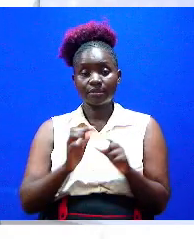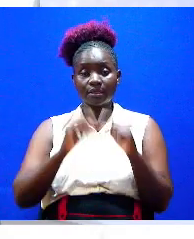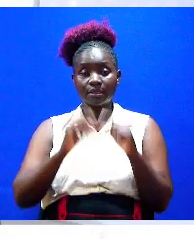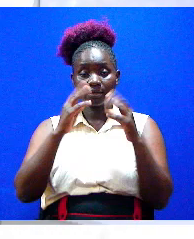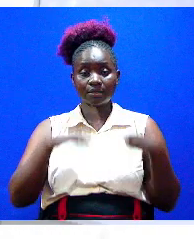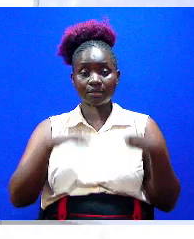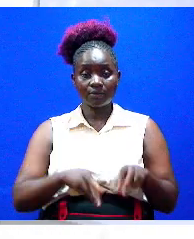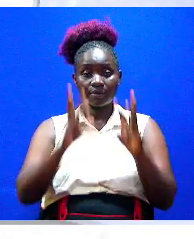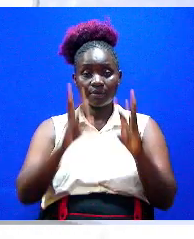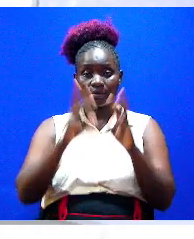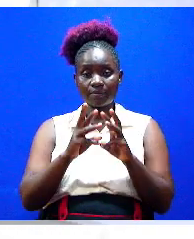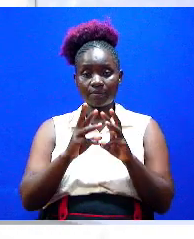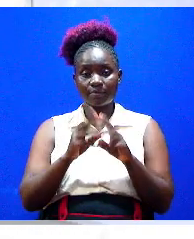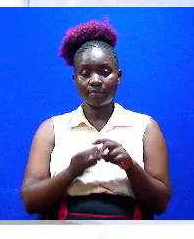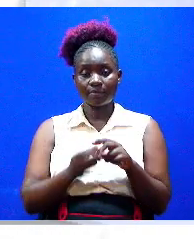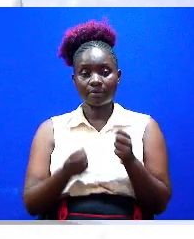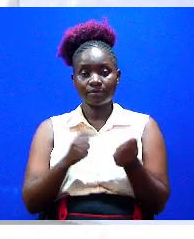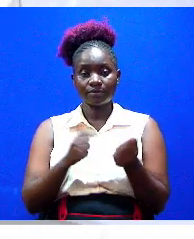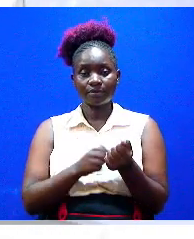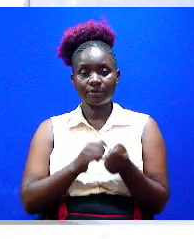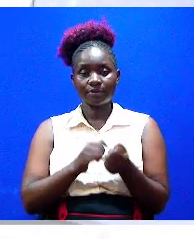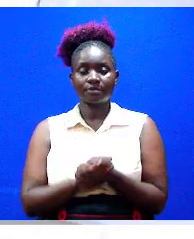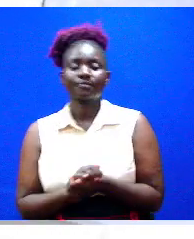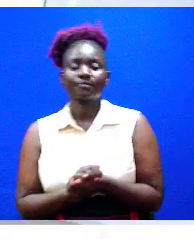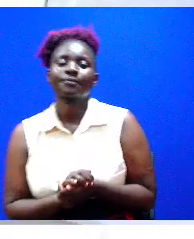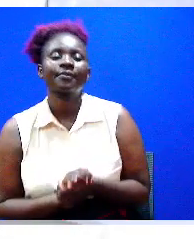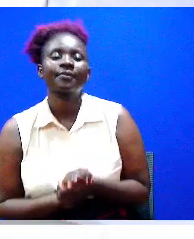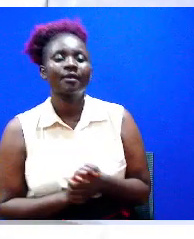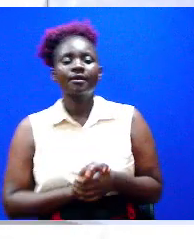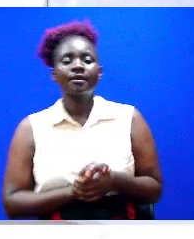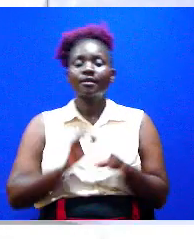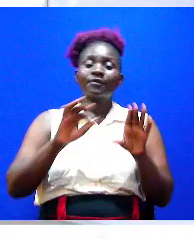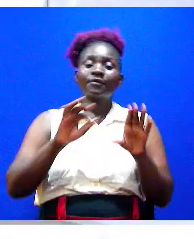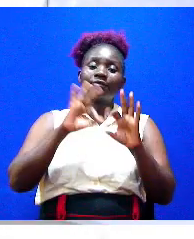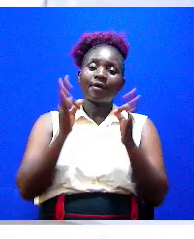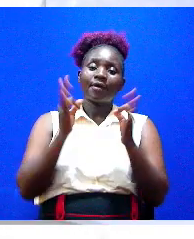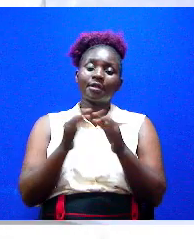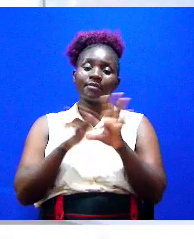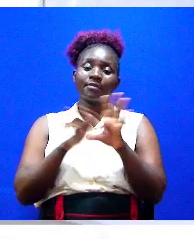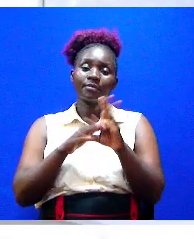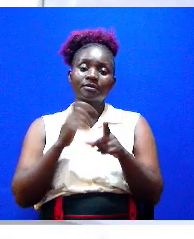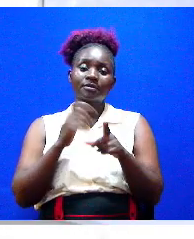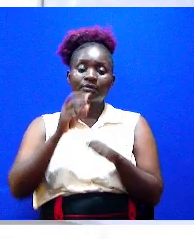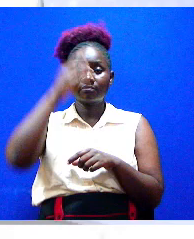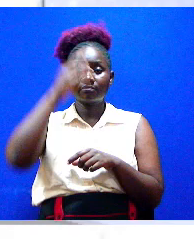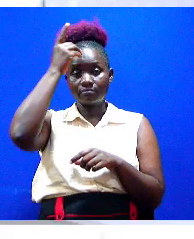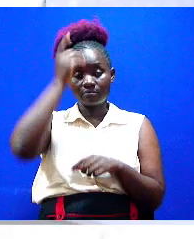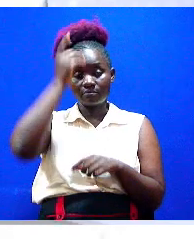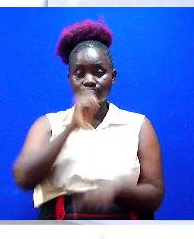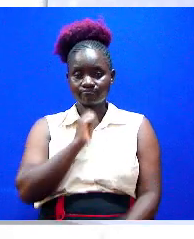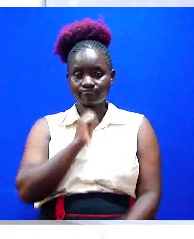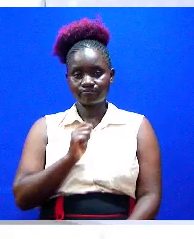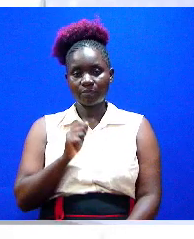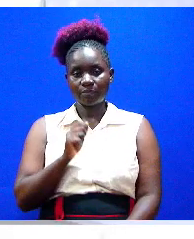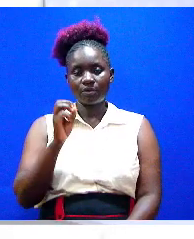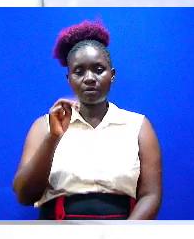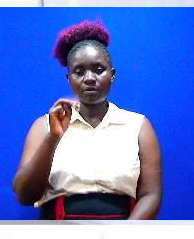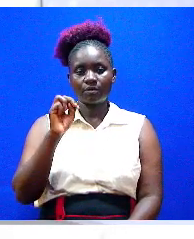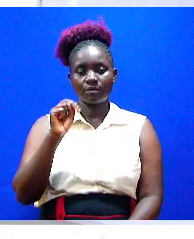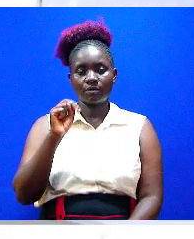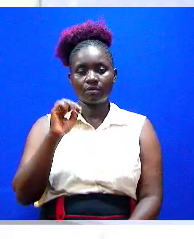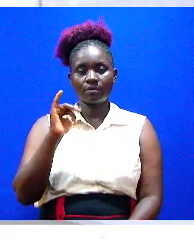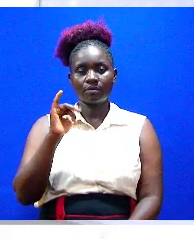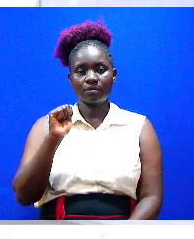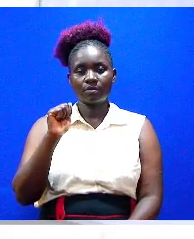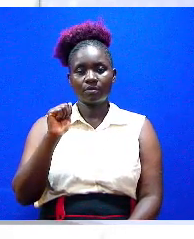yokonyora obubwenya mate yega kurwa se enka yomugaka onyambu nigwekerera buna enjira